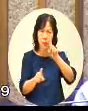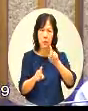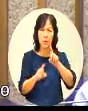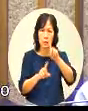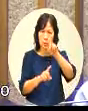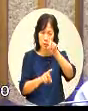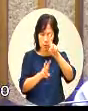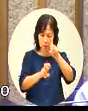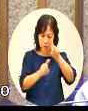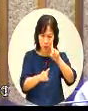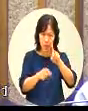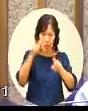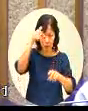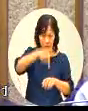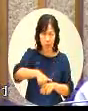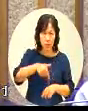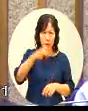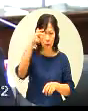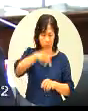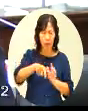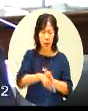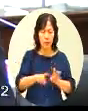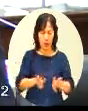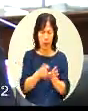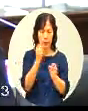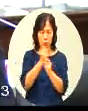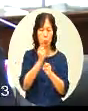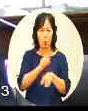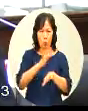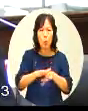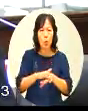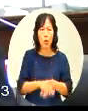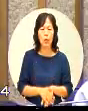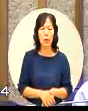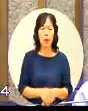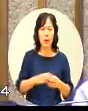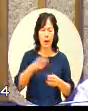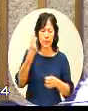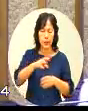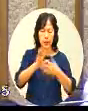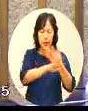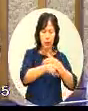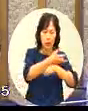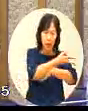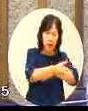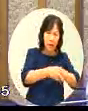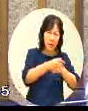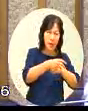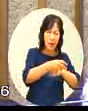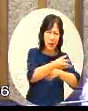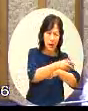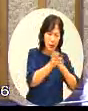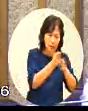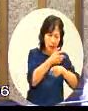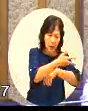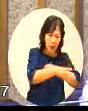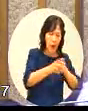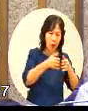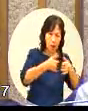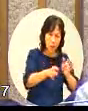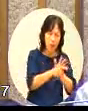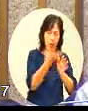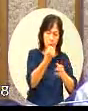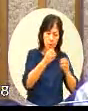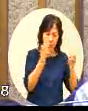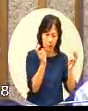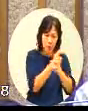是我们会马上来 下个礼拜，这个礼拜 对，马上进场来做。 对， 另外以沿海路的部分哦，有几个路段、几个车道